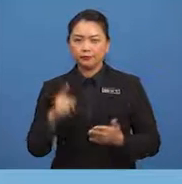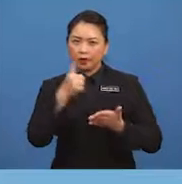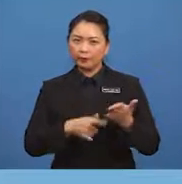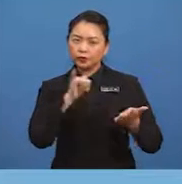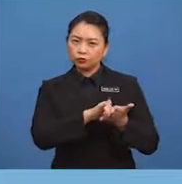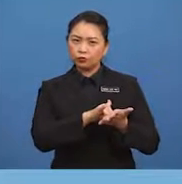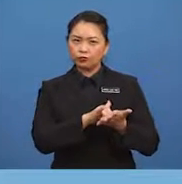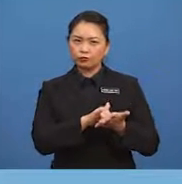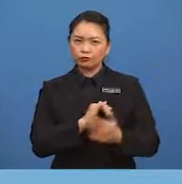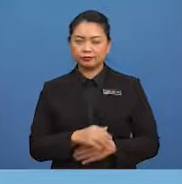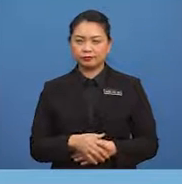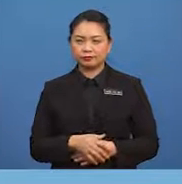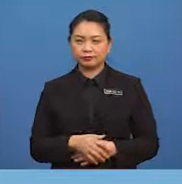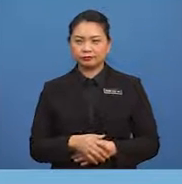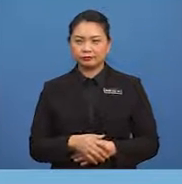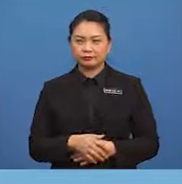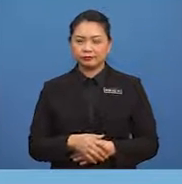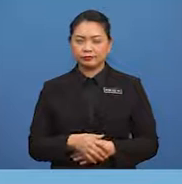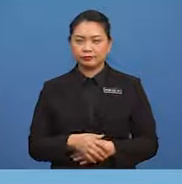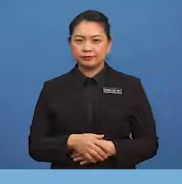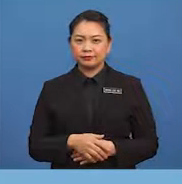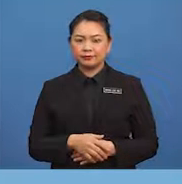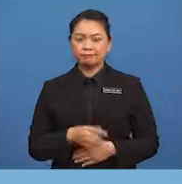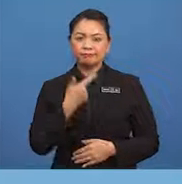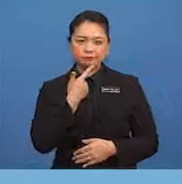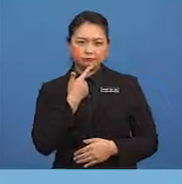Apakah itu kitar sel?